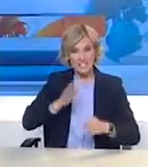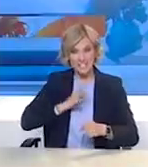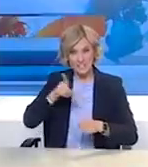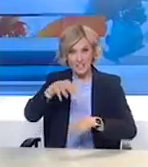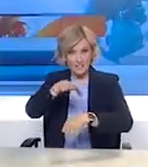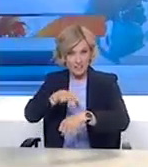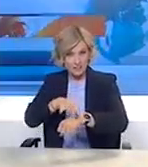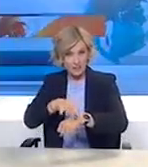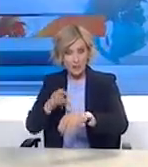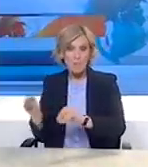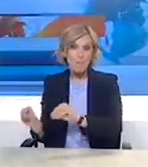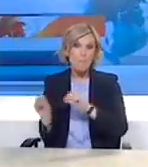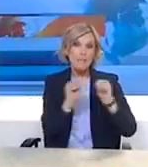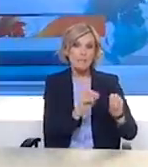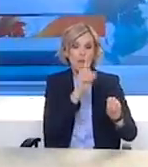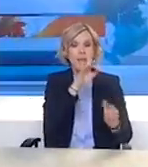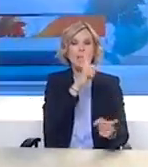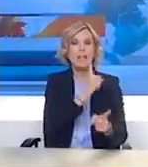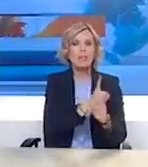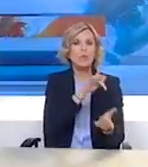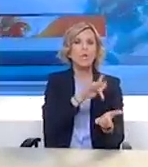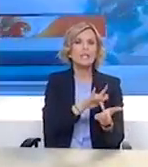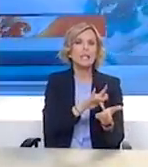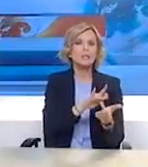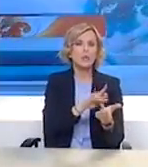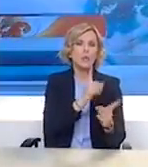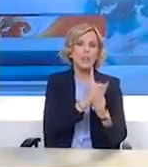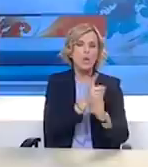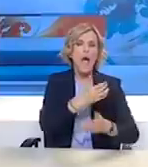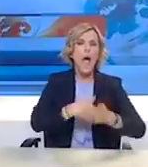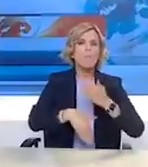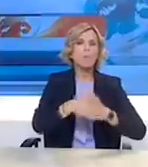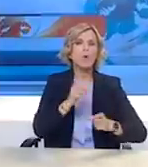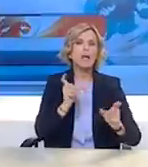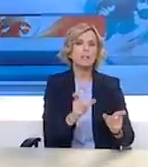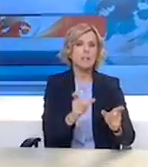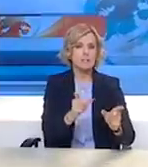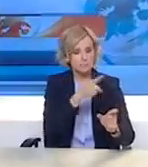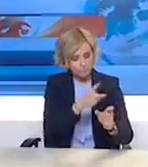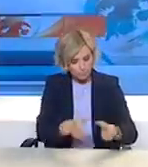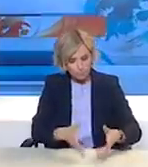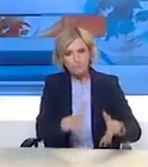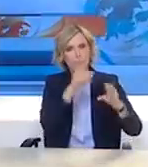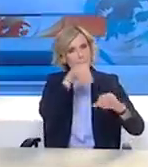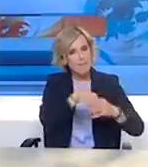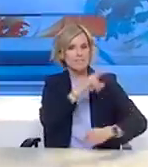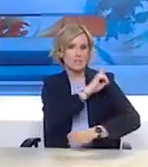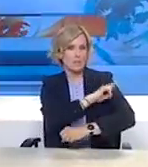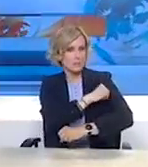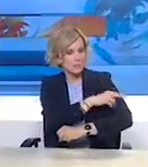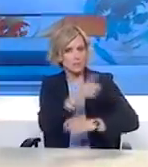που νοσούν σε ένα κέντρο αποκατάστασης, όπου υπάρχει, όπως σας είπα, περιμετρική και εσωτερική